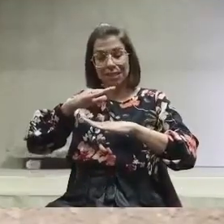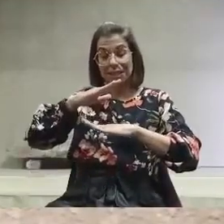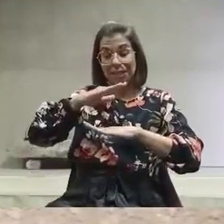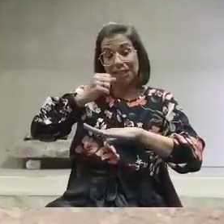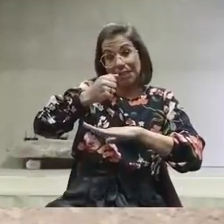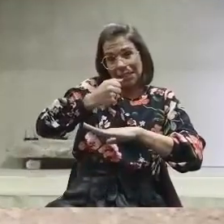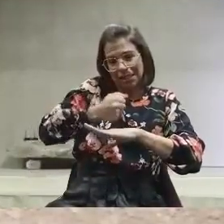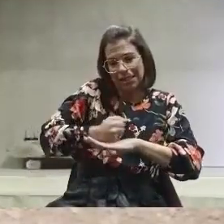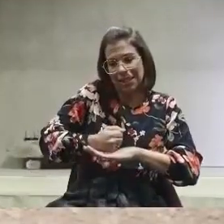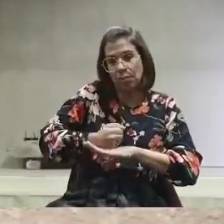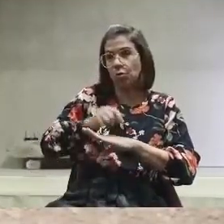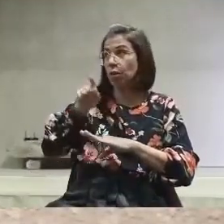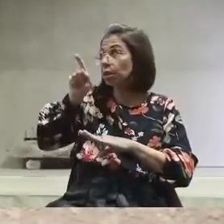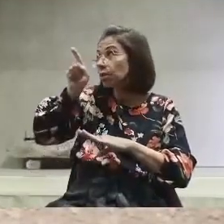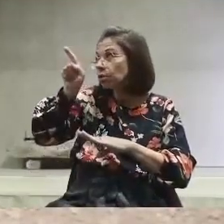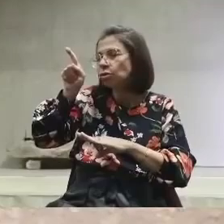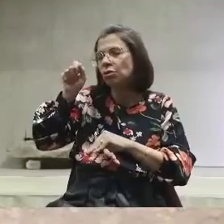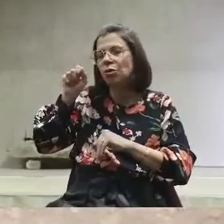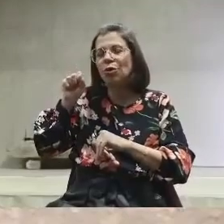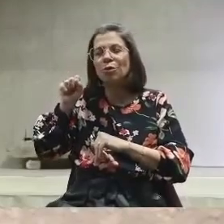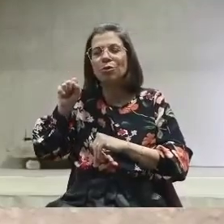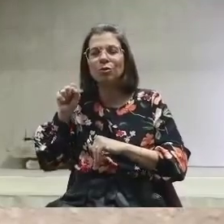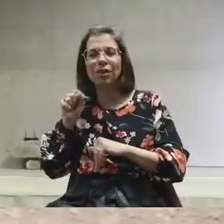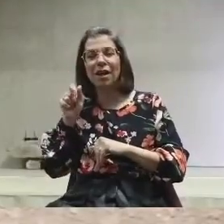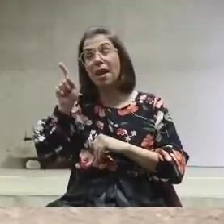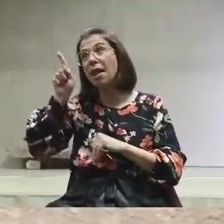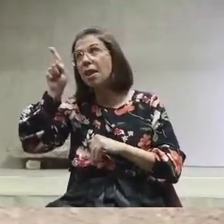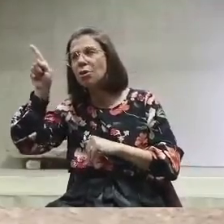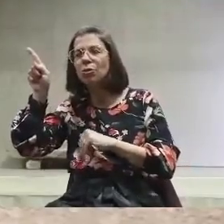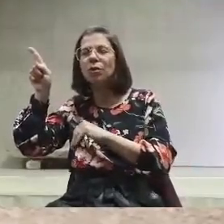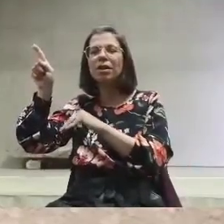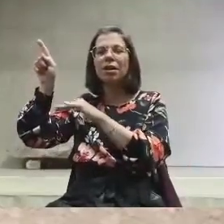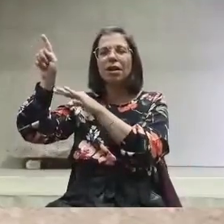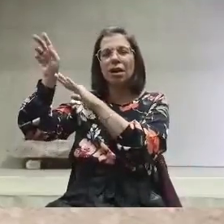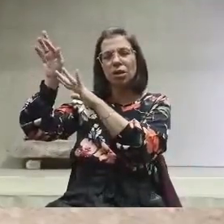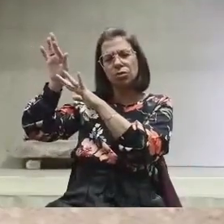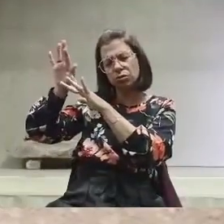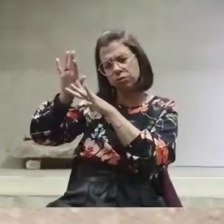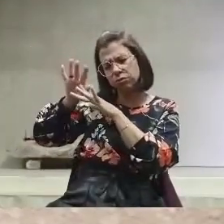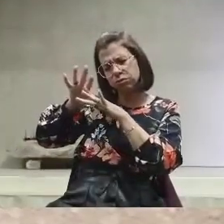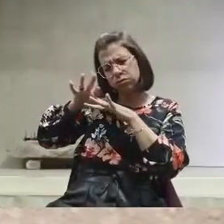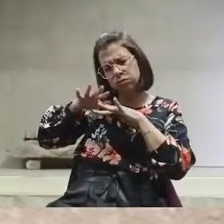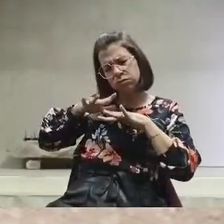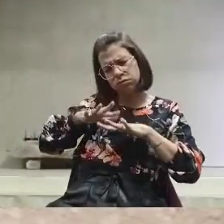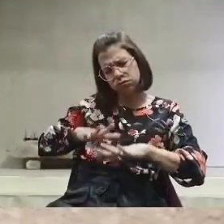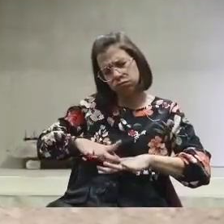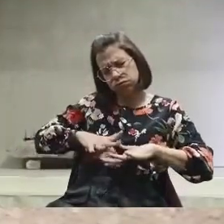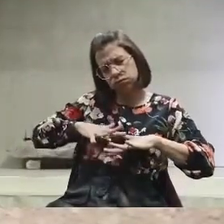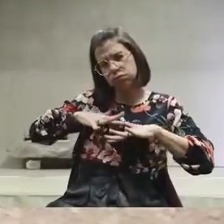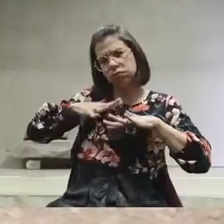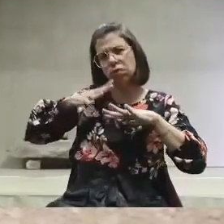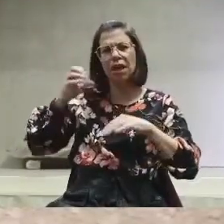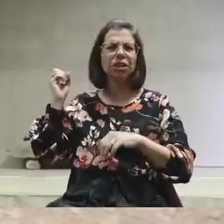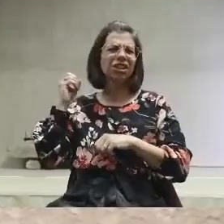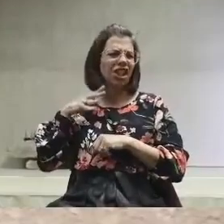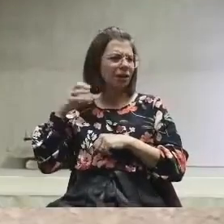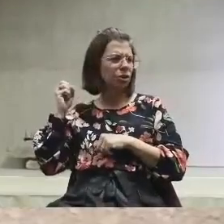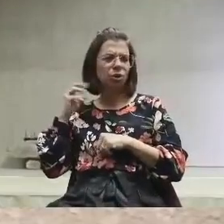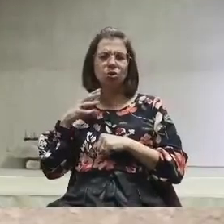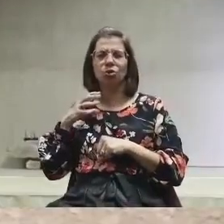Alléluia. Et nous avons raison de le faire. Que ce soit dans les petites choses, que ce soit dans les grandes